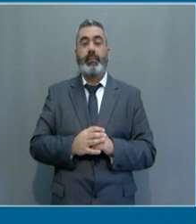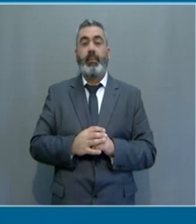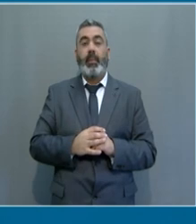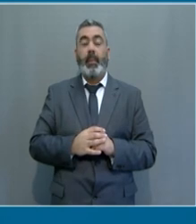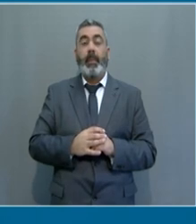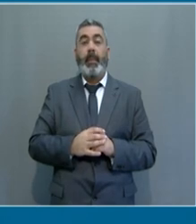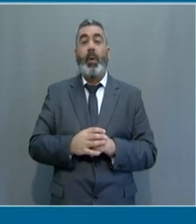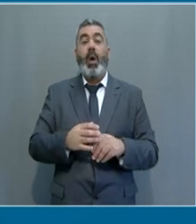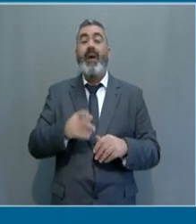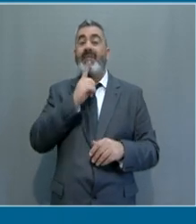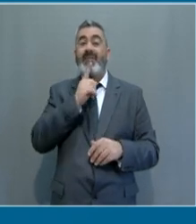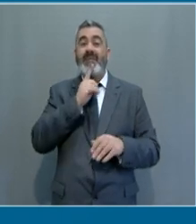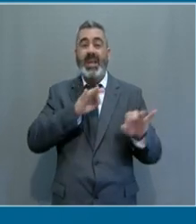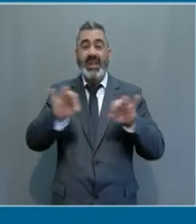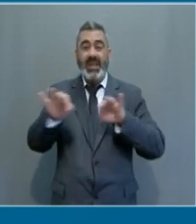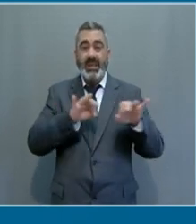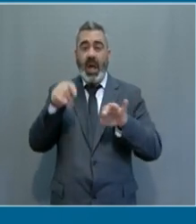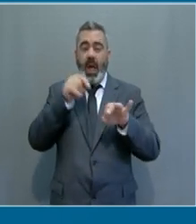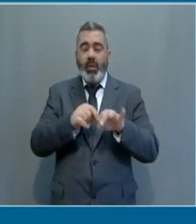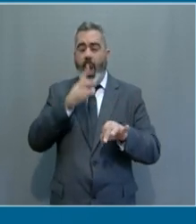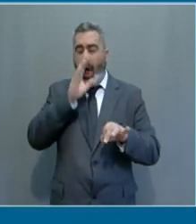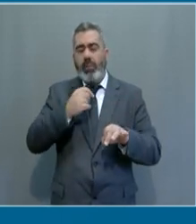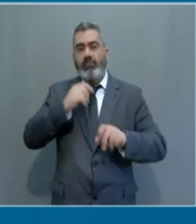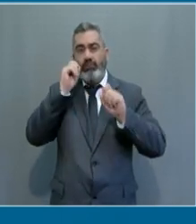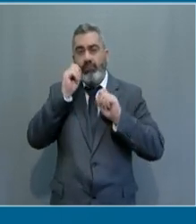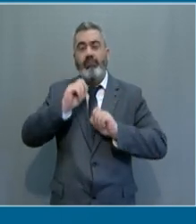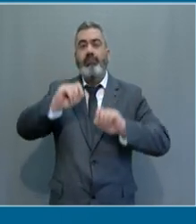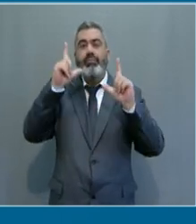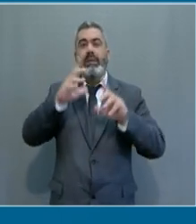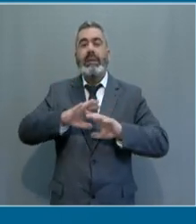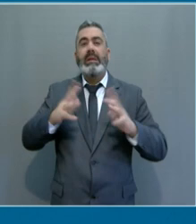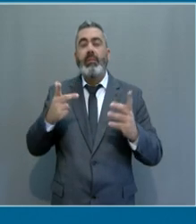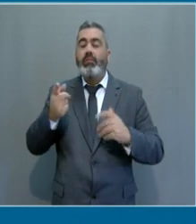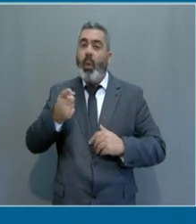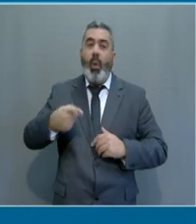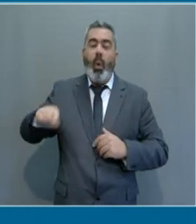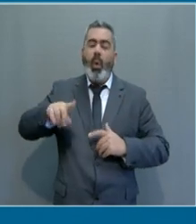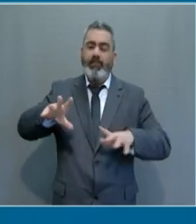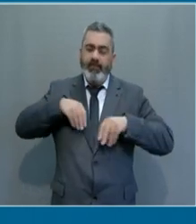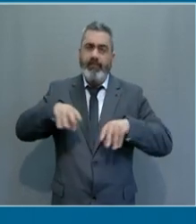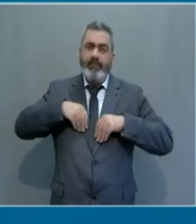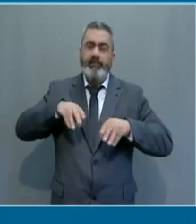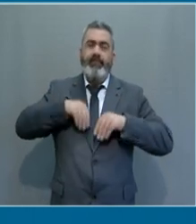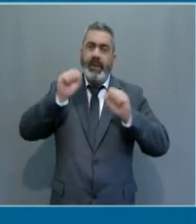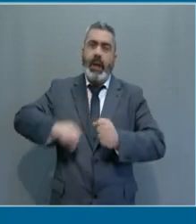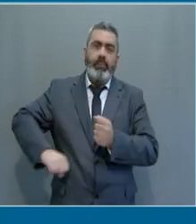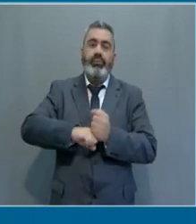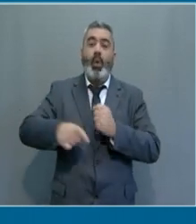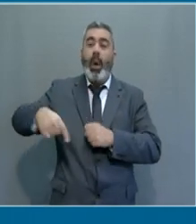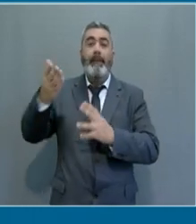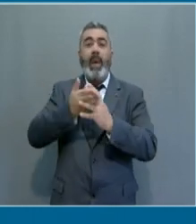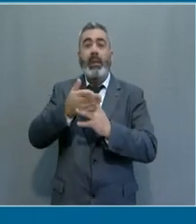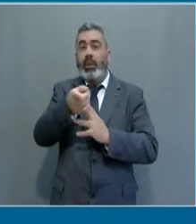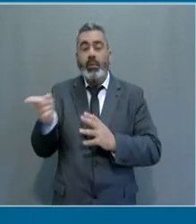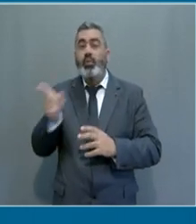αυτό το πλάνο ήταν εντυπωσιακό το πόσο καθολικής αποδοχής έτυχε και από τους μετόχους και από